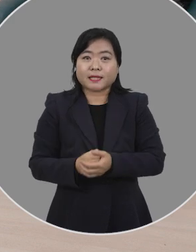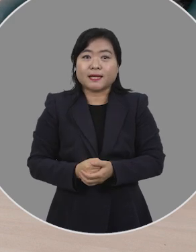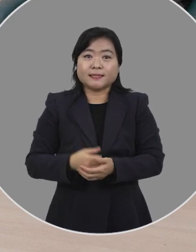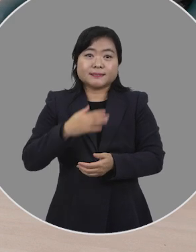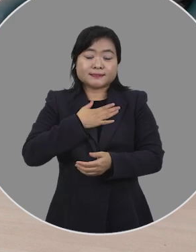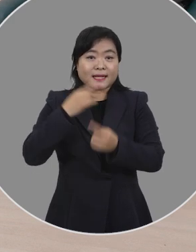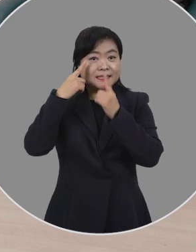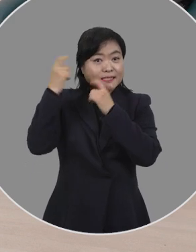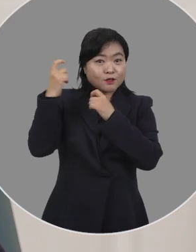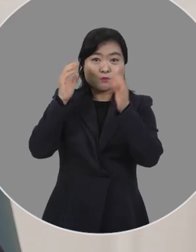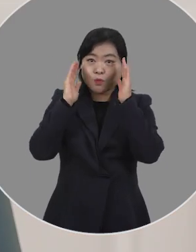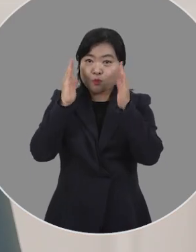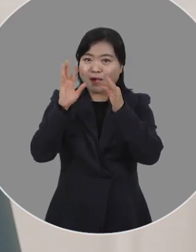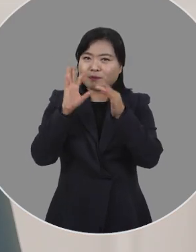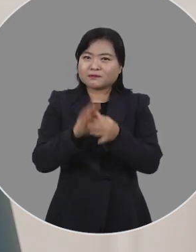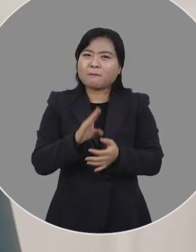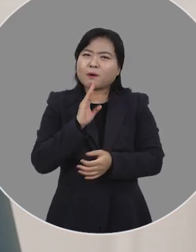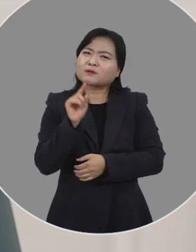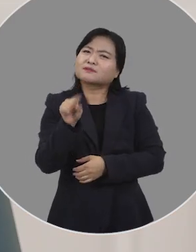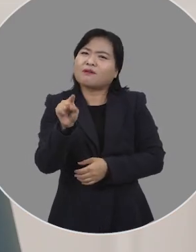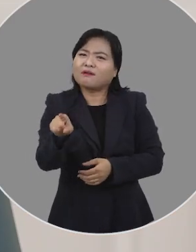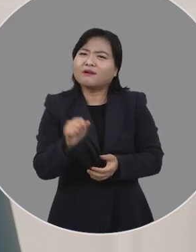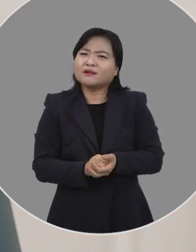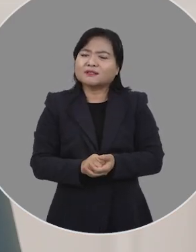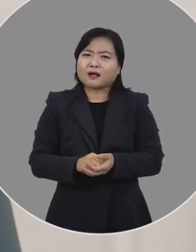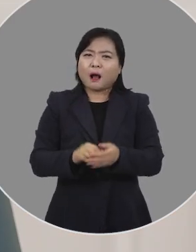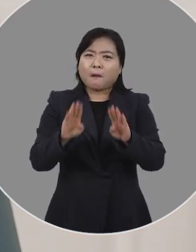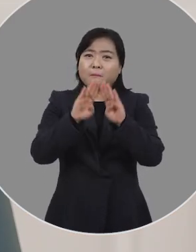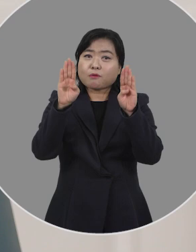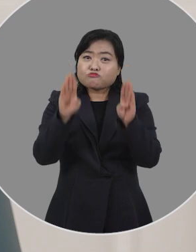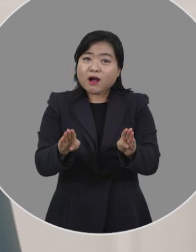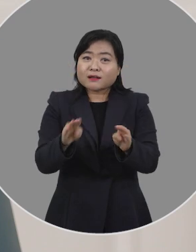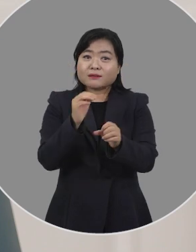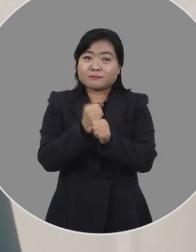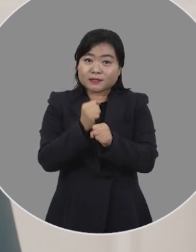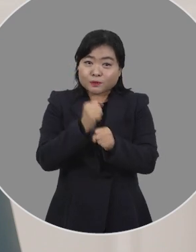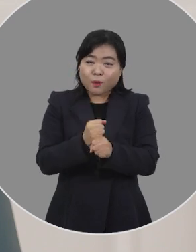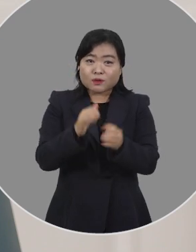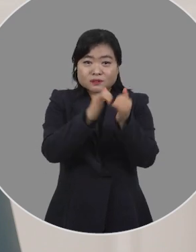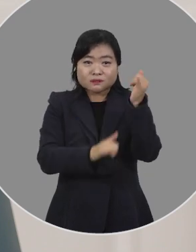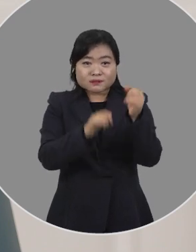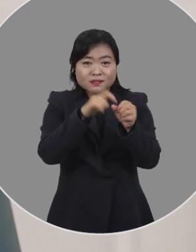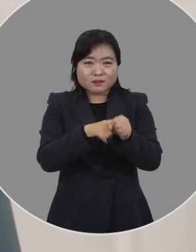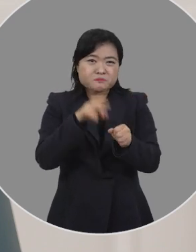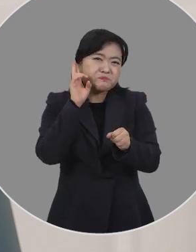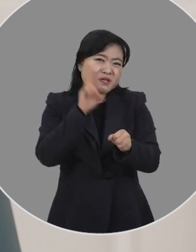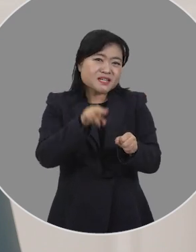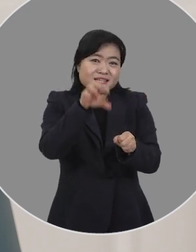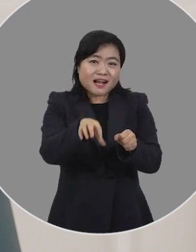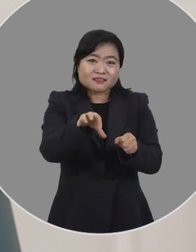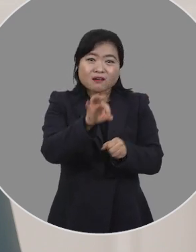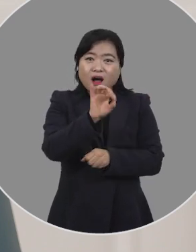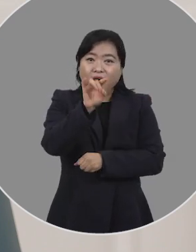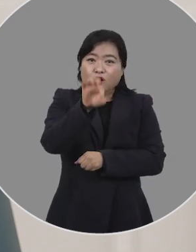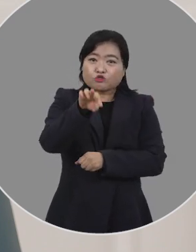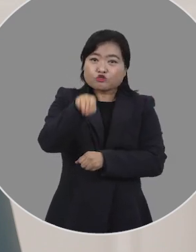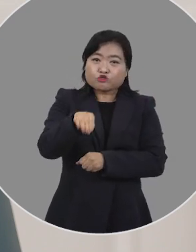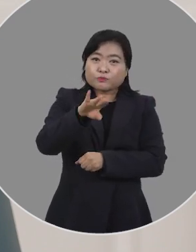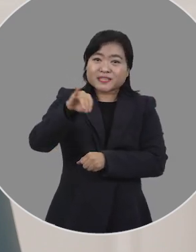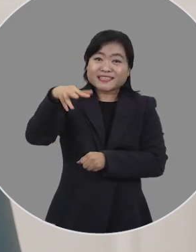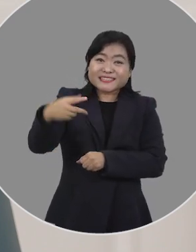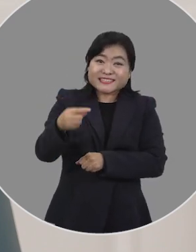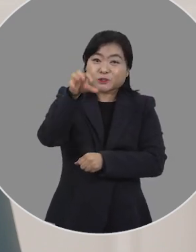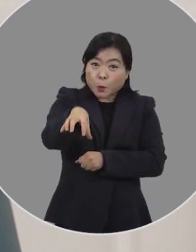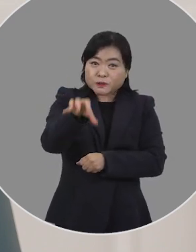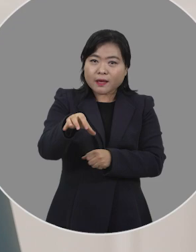기념 공부하면서 바로 그거 그러니까 박물관에 만들고 역사적인 비극의 장소 아우슈비츠에 만드는